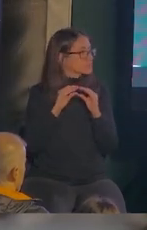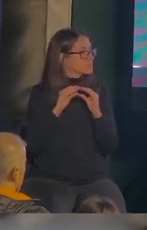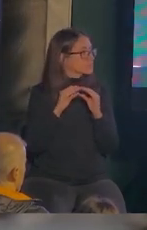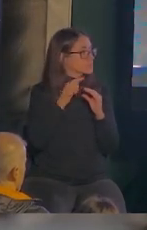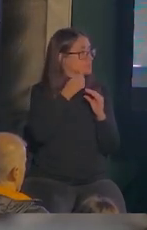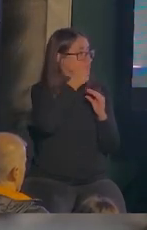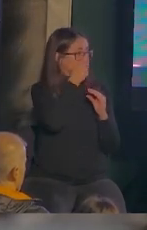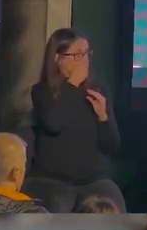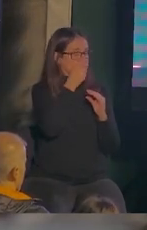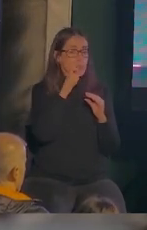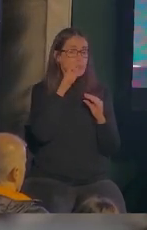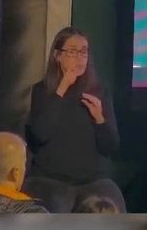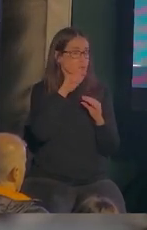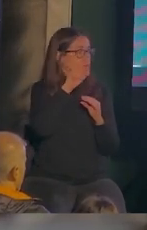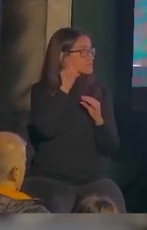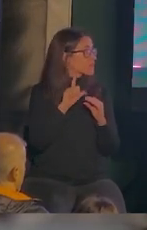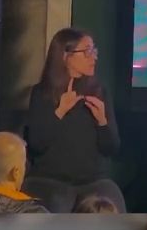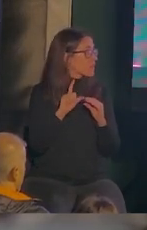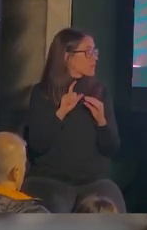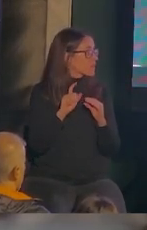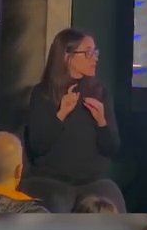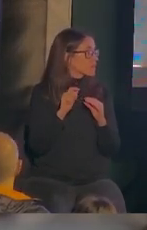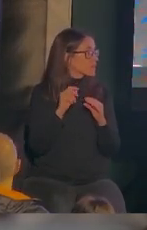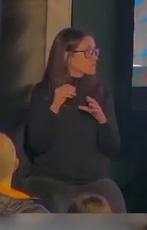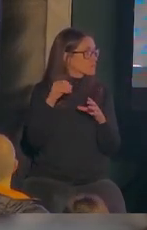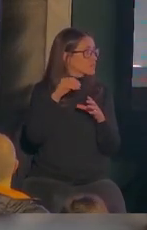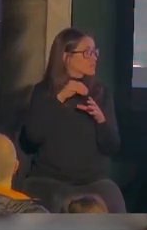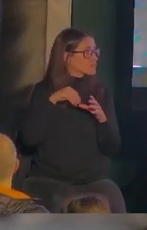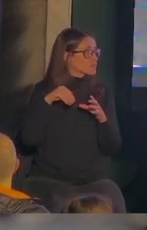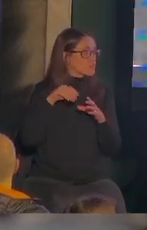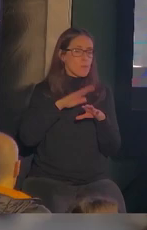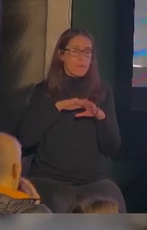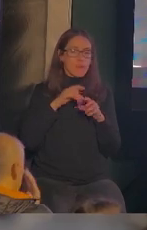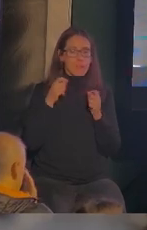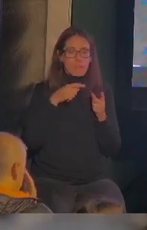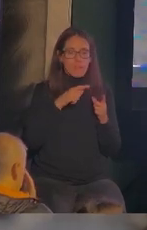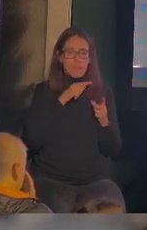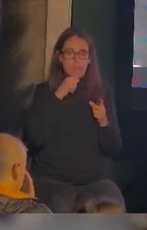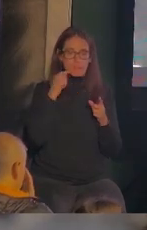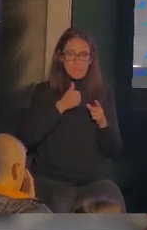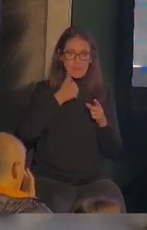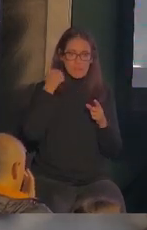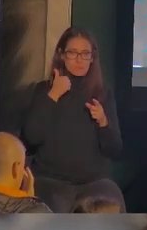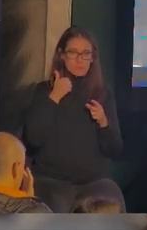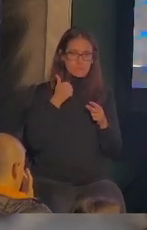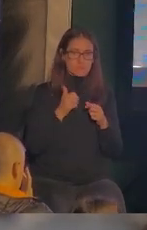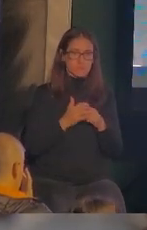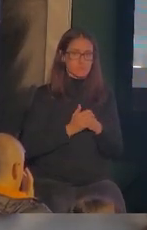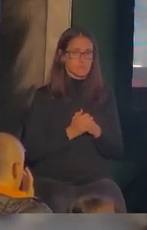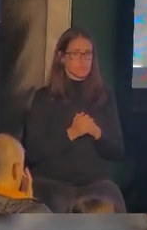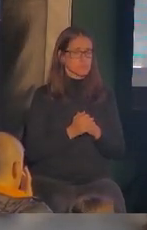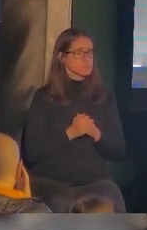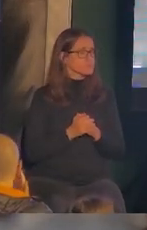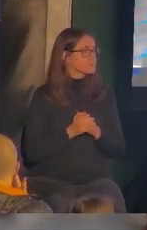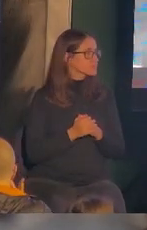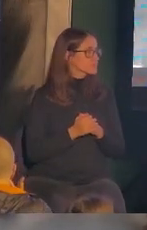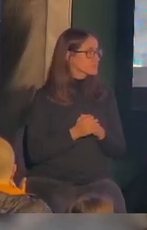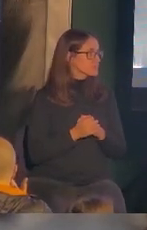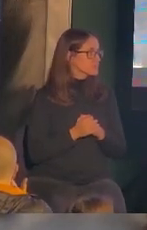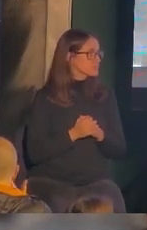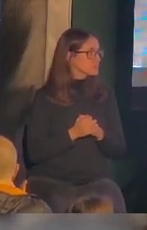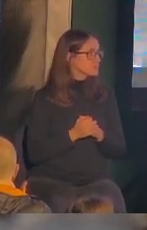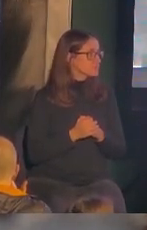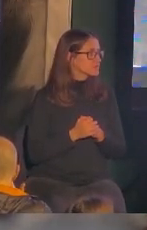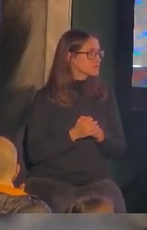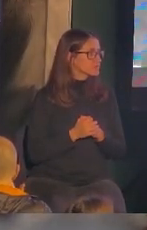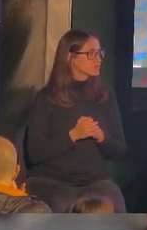una mica de sal perquè ajuda a potenciar els gustos. Vaig donant. Vale. I aquí